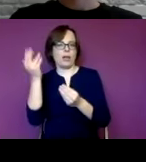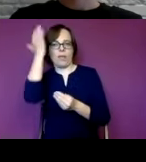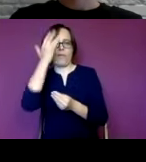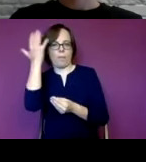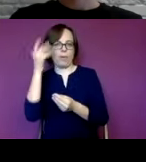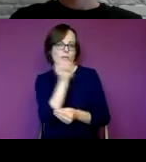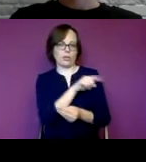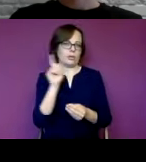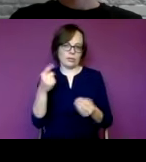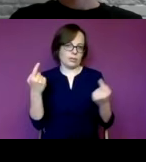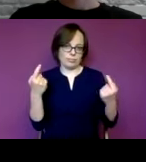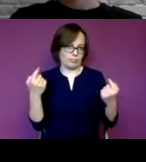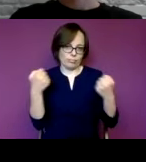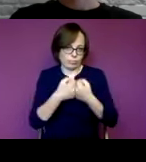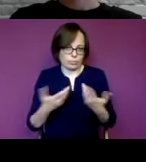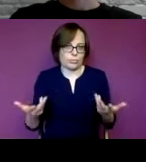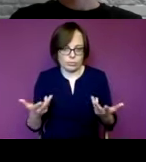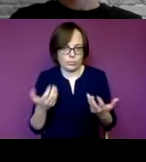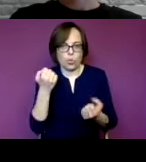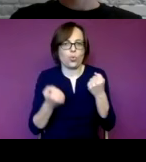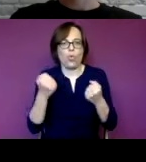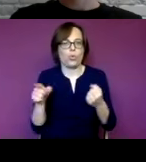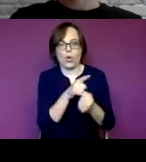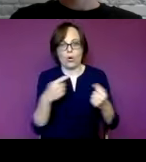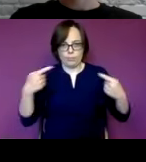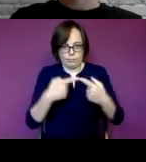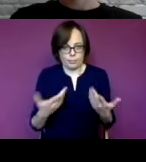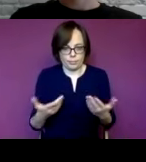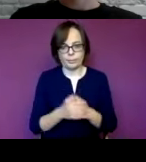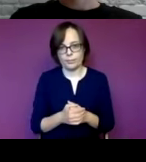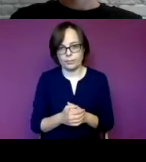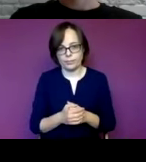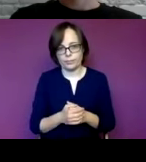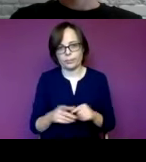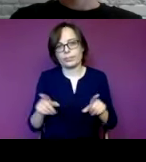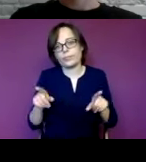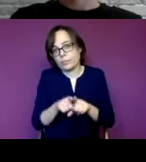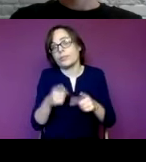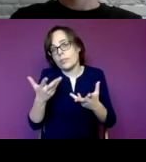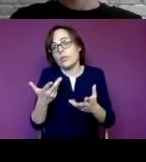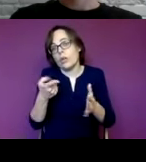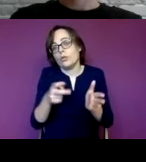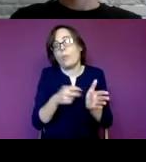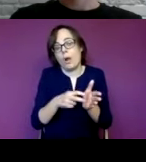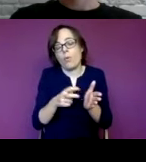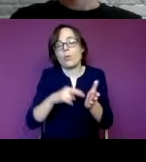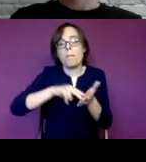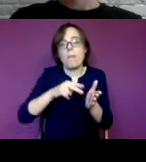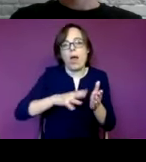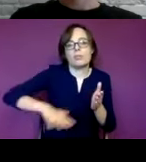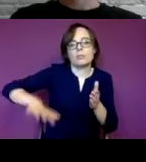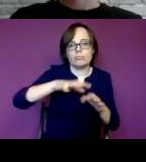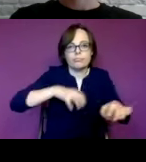i trudności pogodzenia jednego z drugim. Tu oczywiście skłania się brak planów zagospodarowania przestrzennego w bardzo